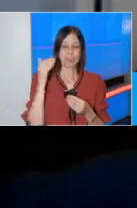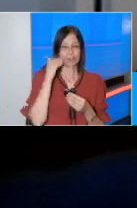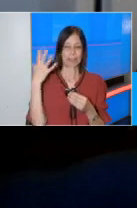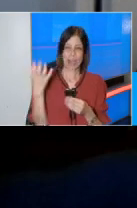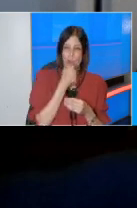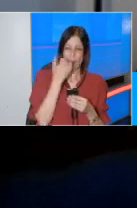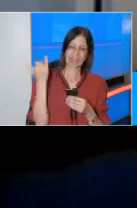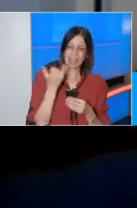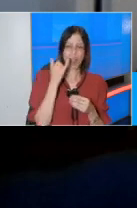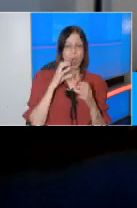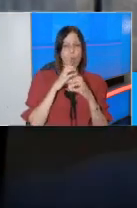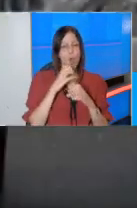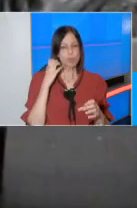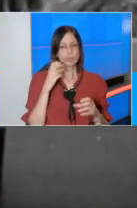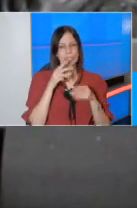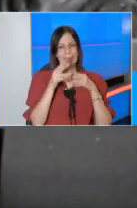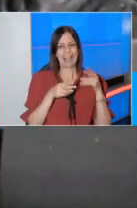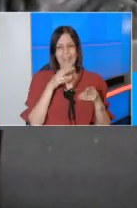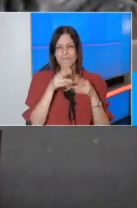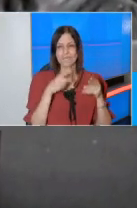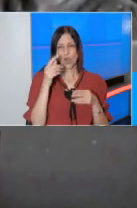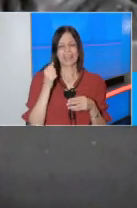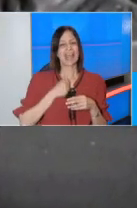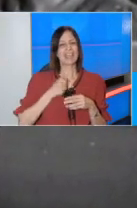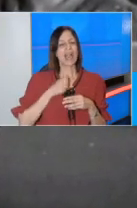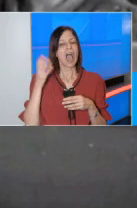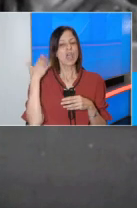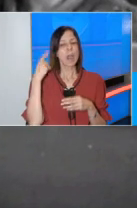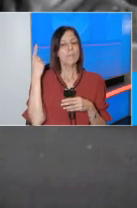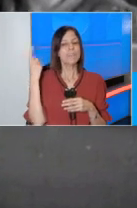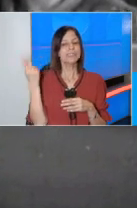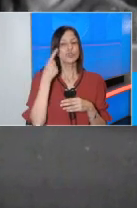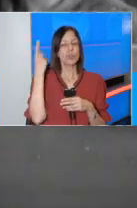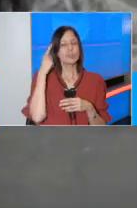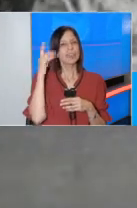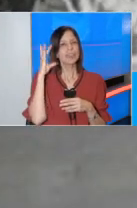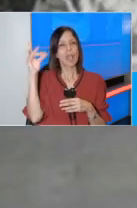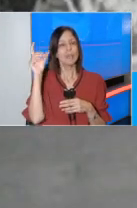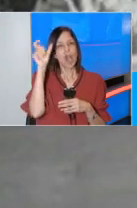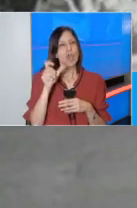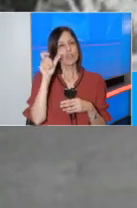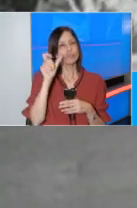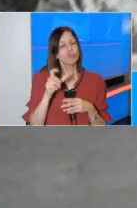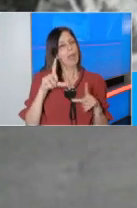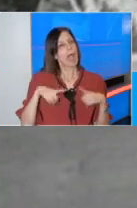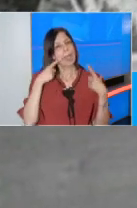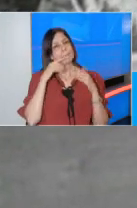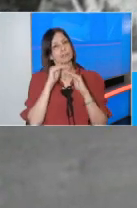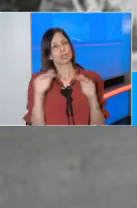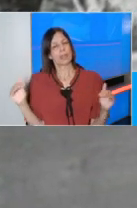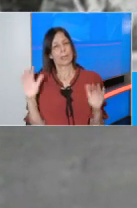אותם בדרך כלל באוטובוסים, ברכבות. בקנדה הגיעו מסוקים, אז תחשבי על הטראומה, אנשים חיים להם בשקט בבתים שלהם. מגיעים